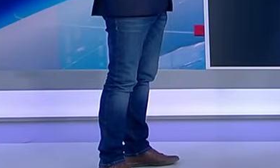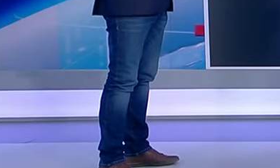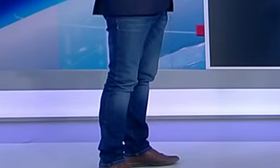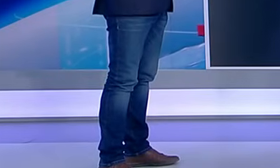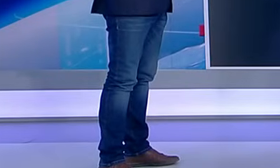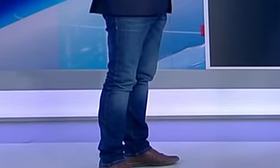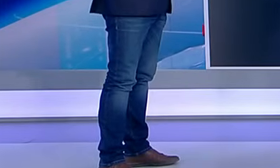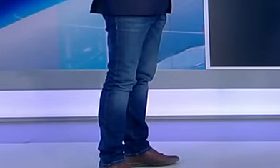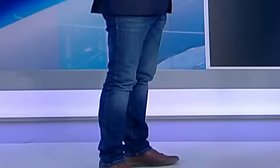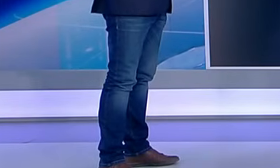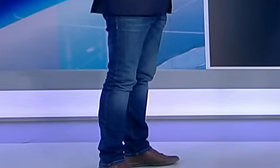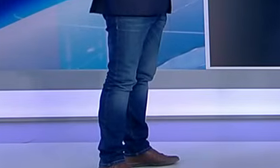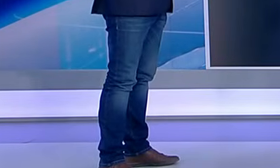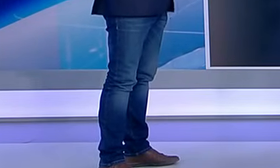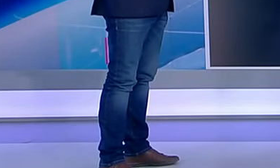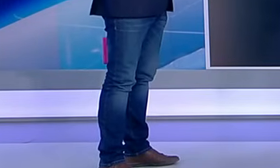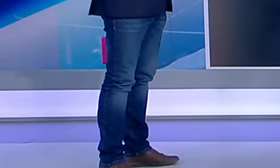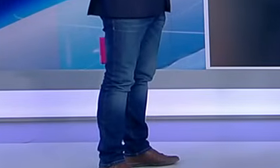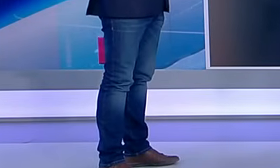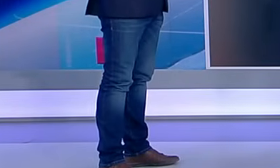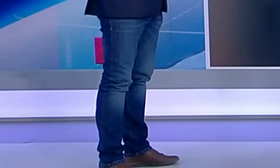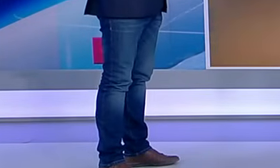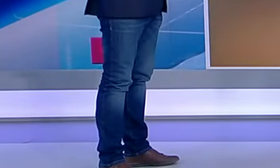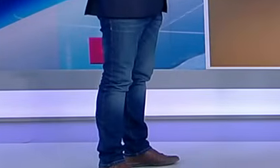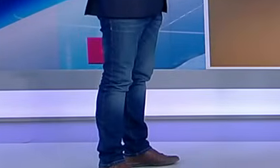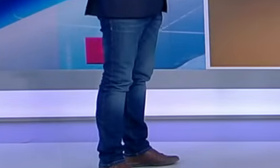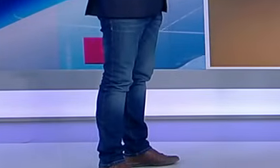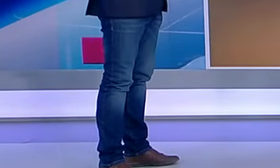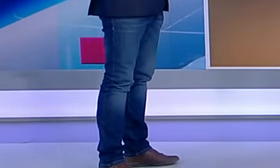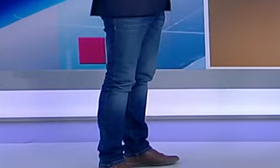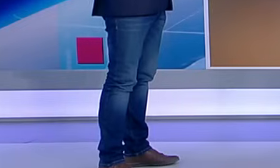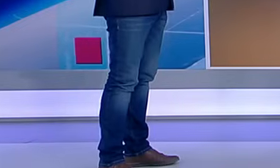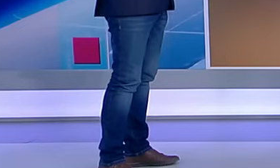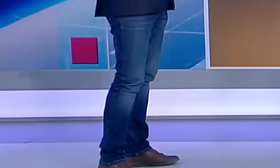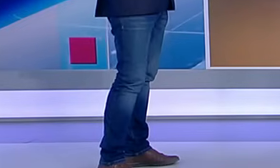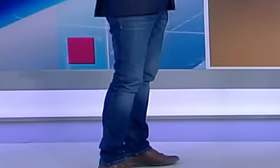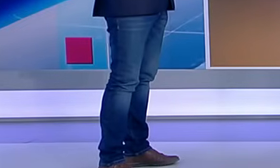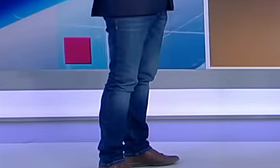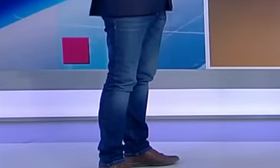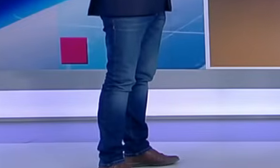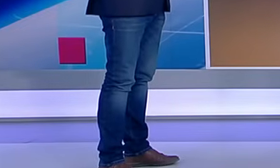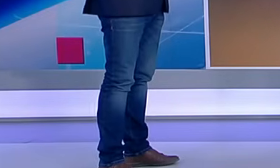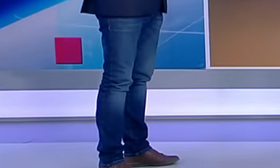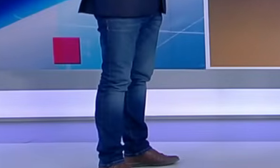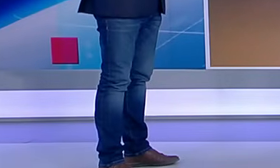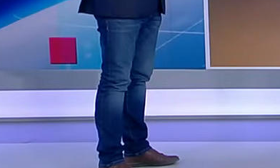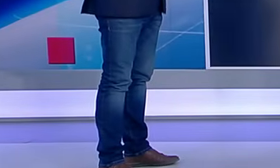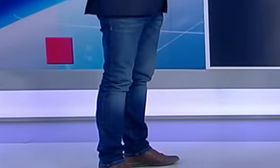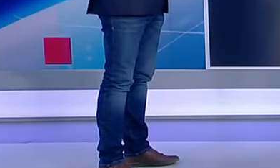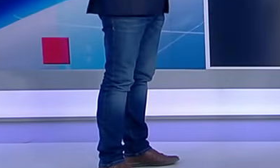όταν το 20% περνάει καλύτερα, αλλά το 80% περνάει χειρότερα. Από το ΣΥΡΙΖΑ, Γιάννη, λένε ότι παραποιούν το πρόγραμμά